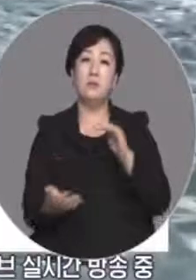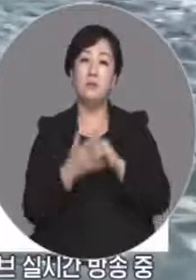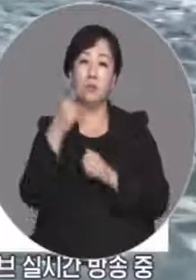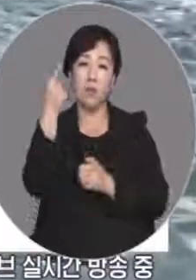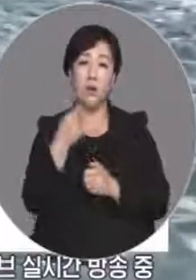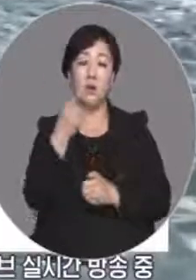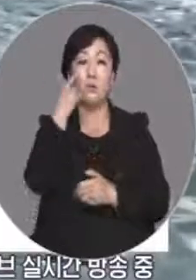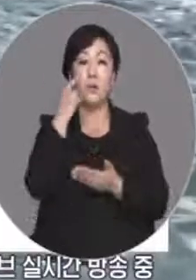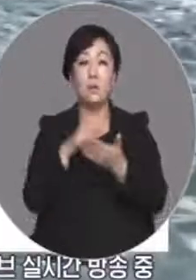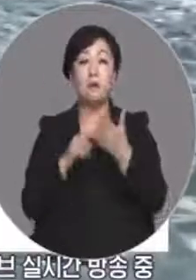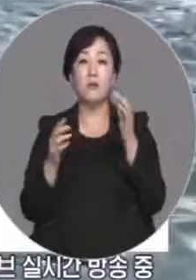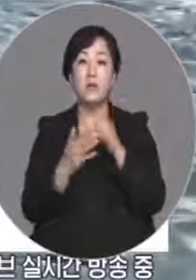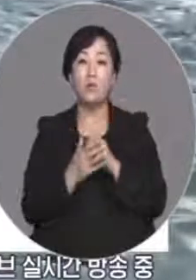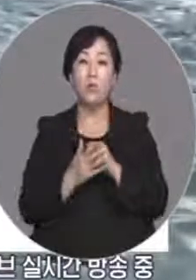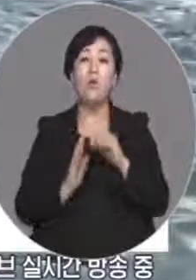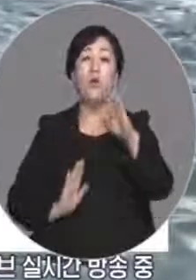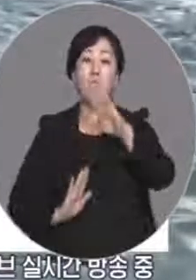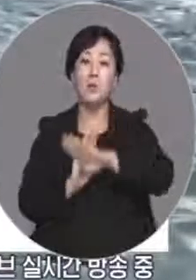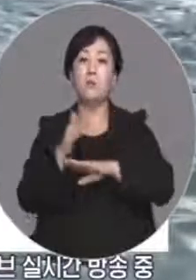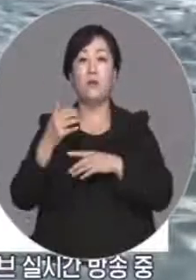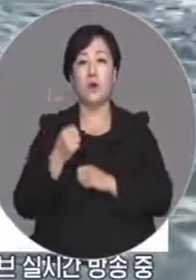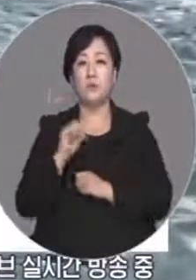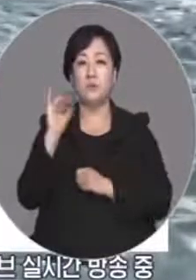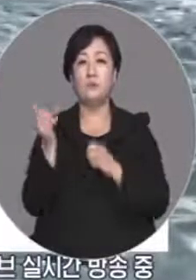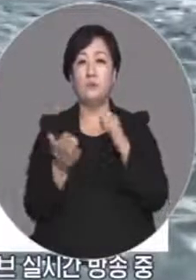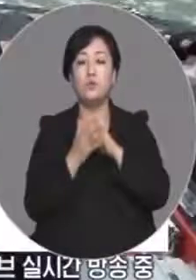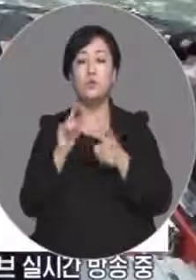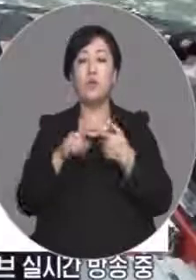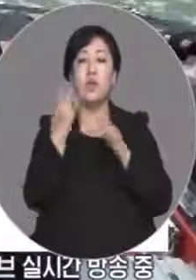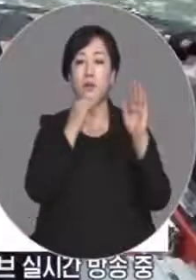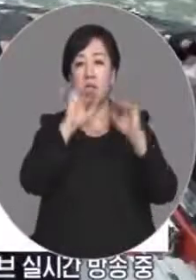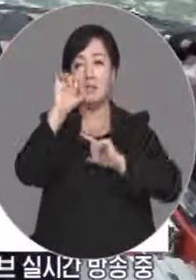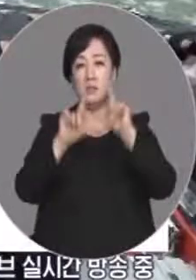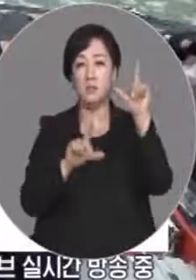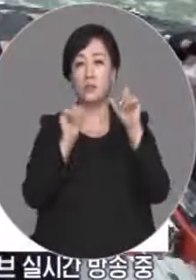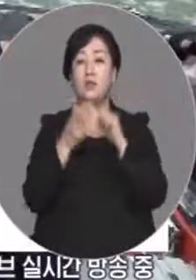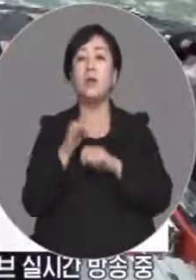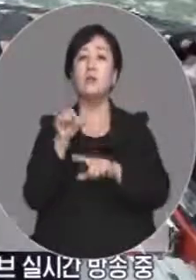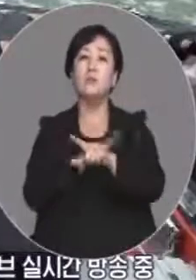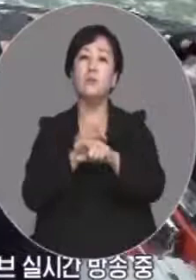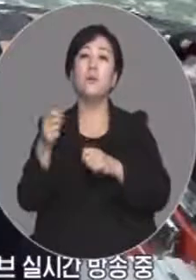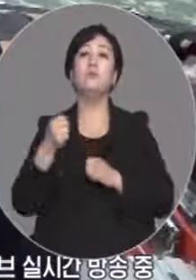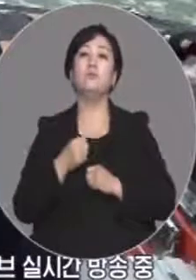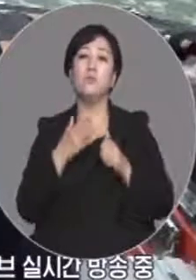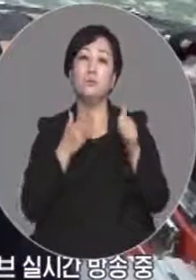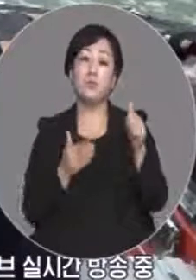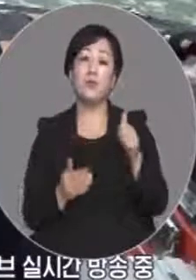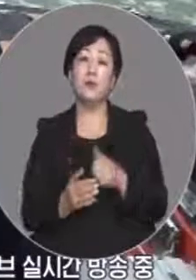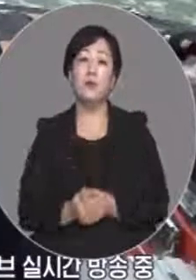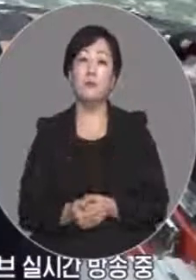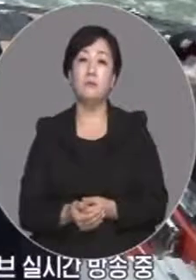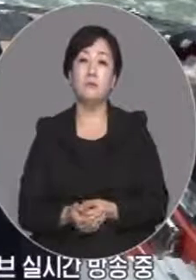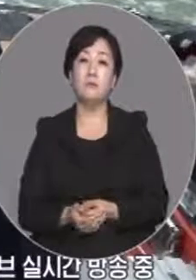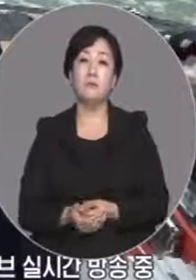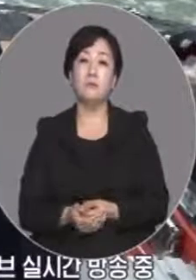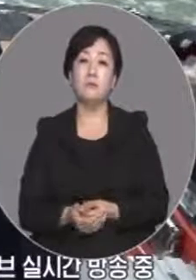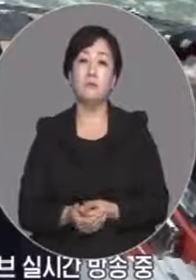보인다며 최근 태풍의 간접 영향으로 바다 날씨가 좋지 않으니 각별히 유의할 것을 당부했습니다.